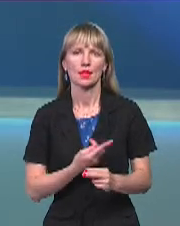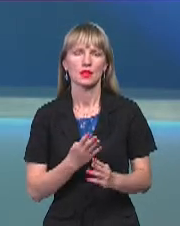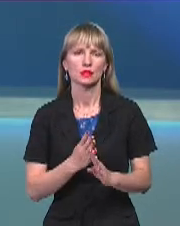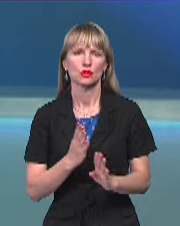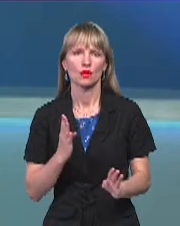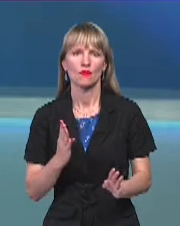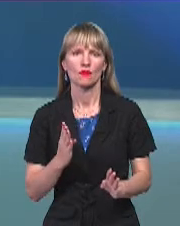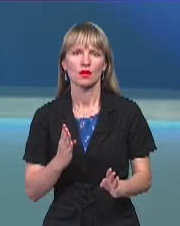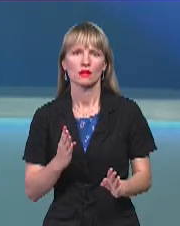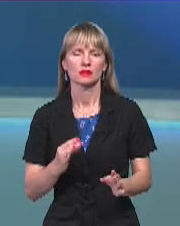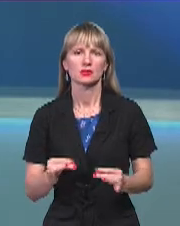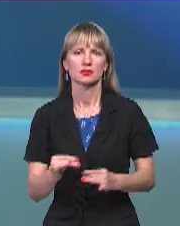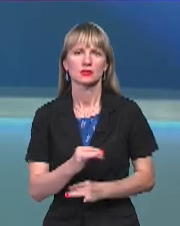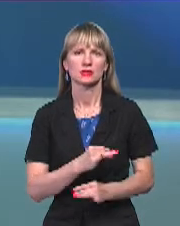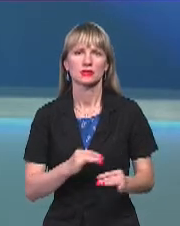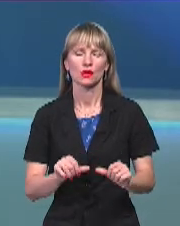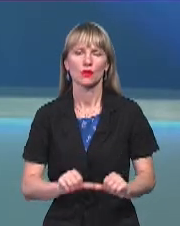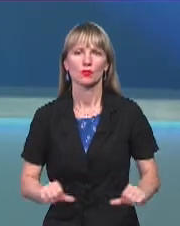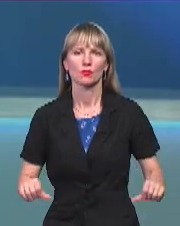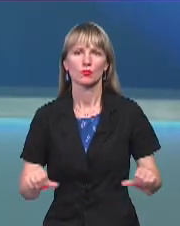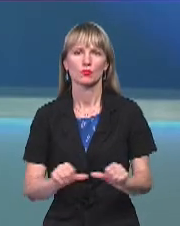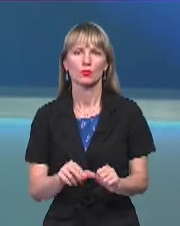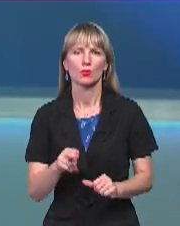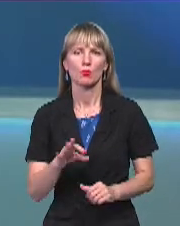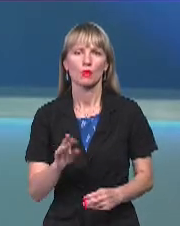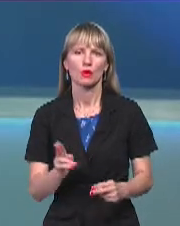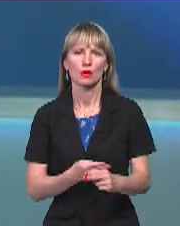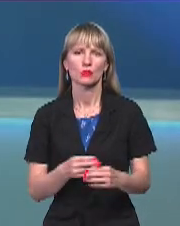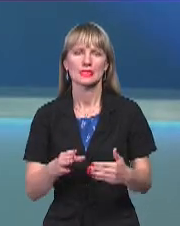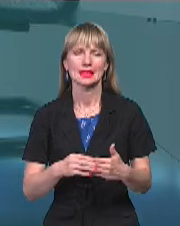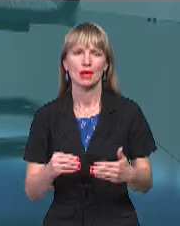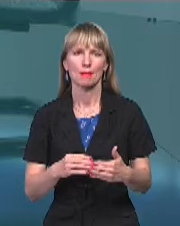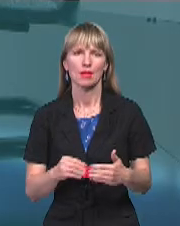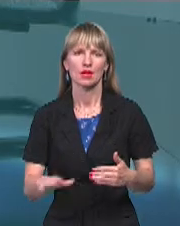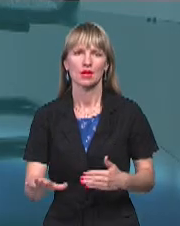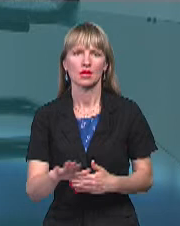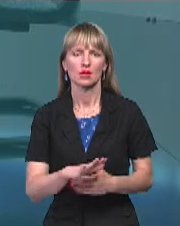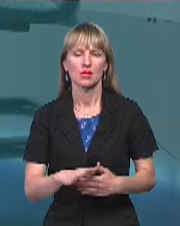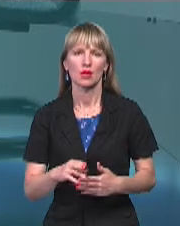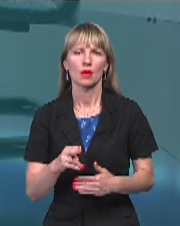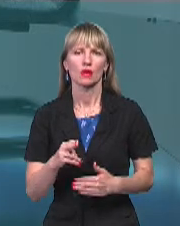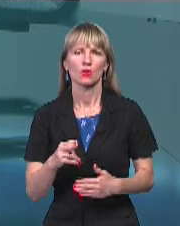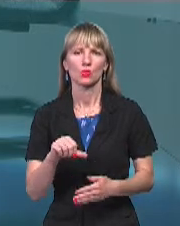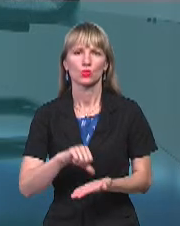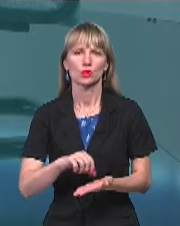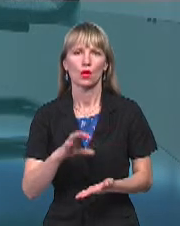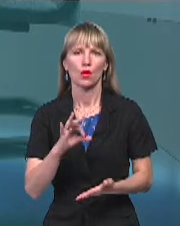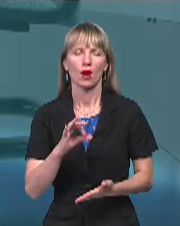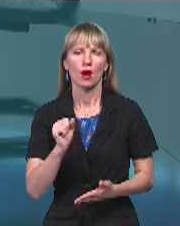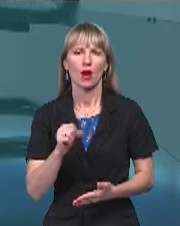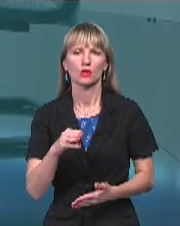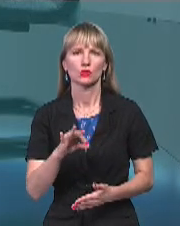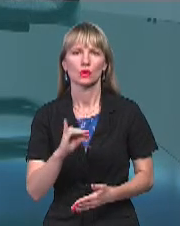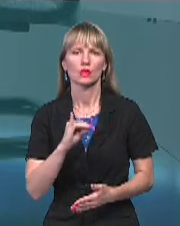позачергове засідання комісії по розподілу земельних ділянок учасникам АТО і ООС і сім'ям